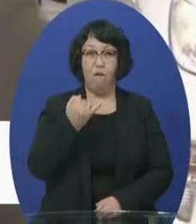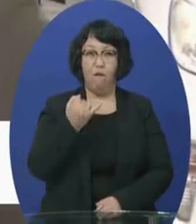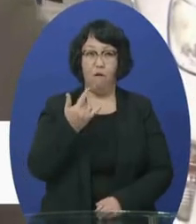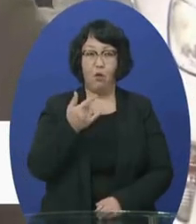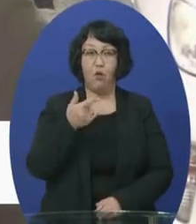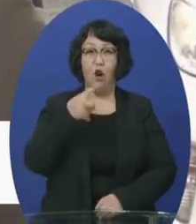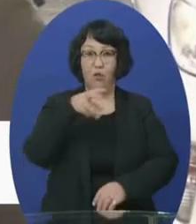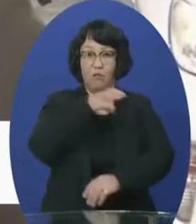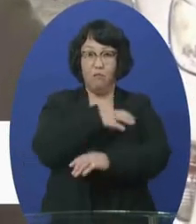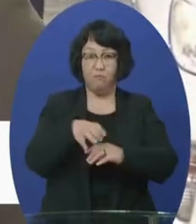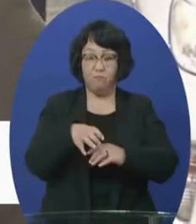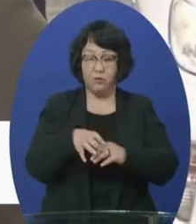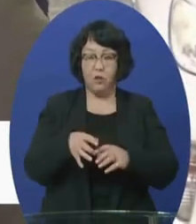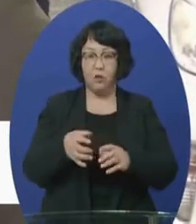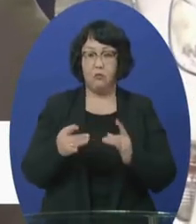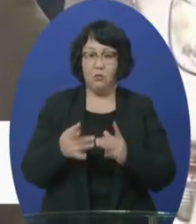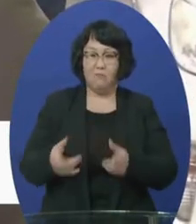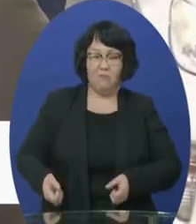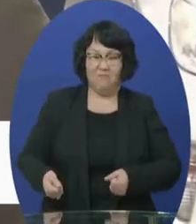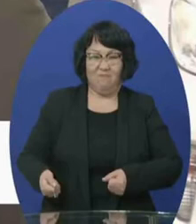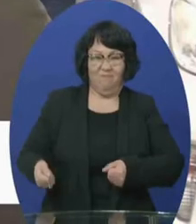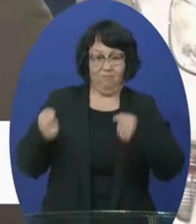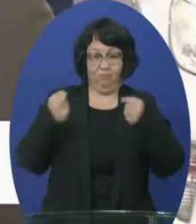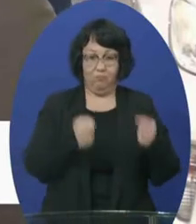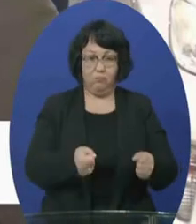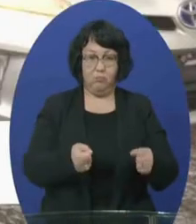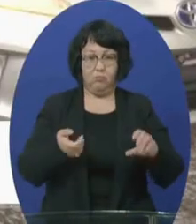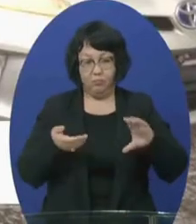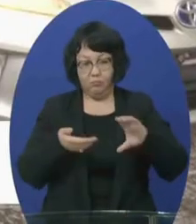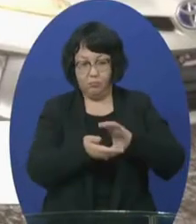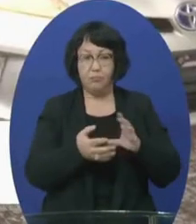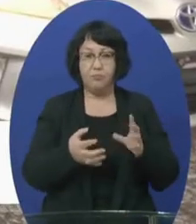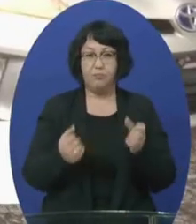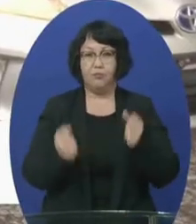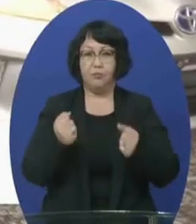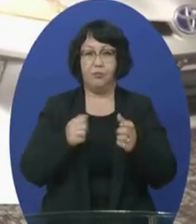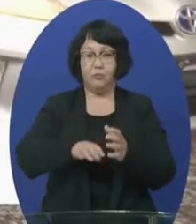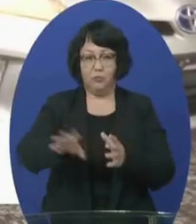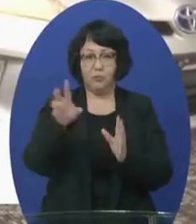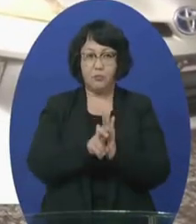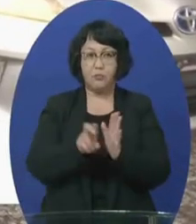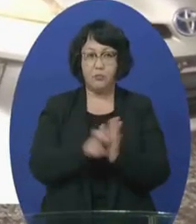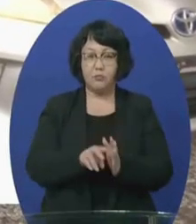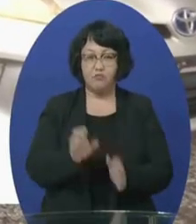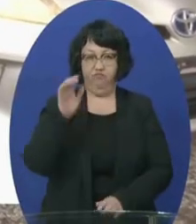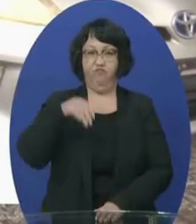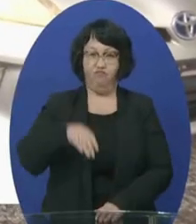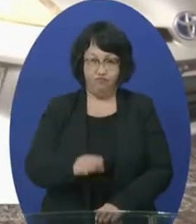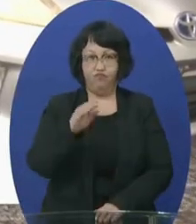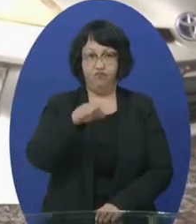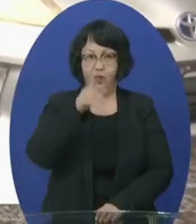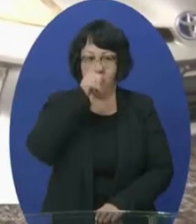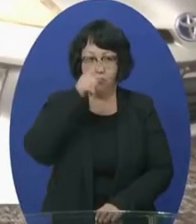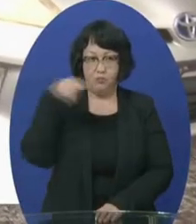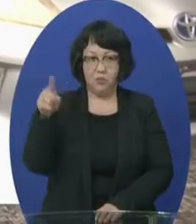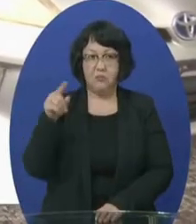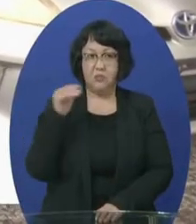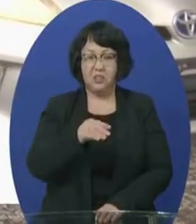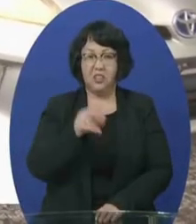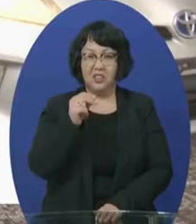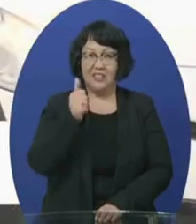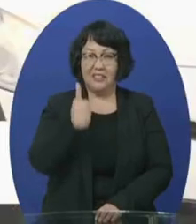хэрэгтэй, маш сайн боллоо гэж хадж байна. Бас туулах чадвар сайтай ийм програм автомашин бол Говь-Алтай аймгийн Дарви